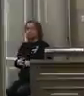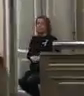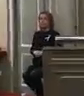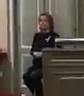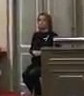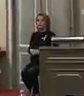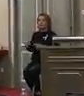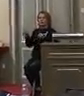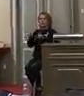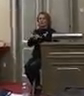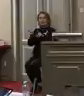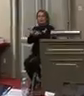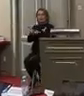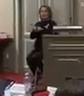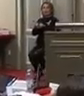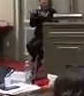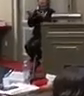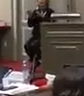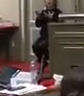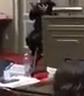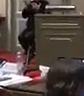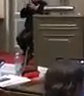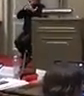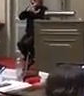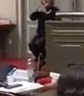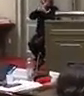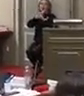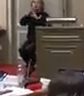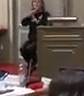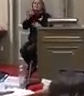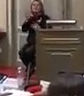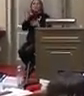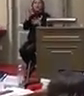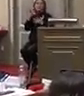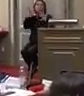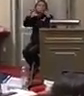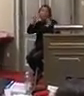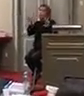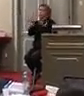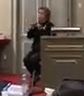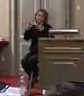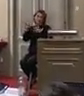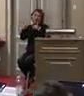Kao što nema ni komentara u Saboru, tako nema ni kod dvoje.